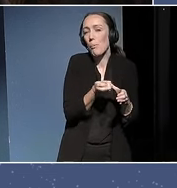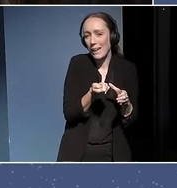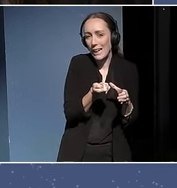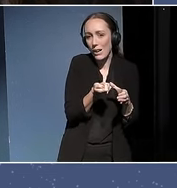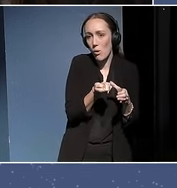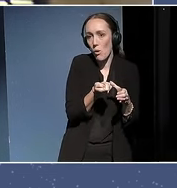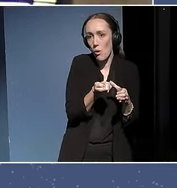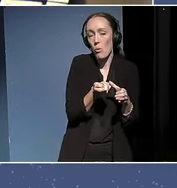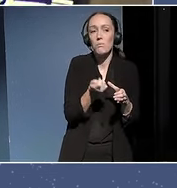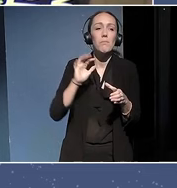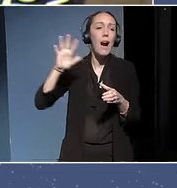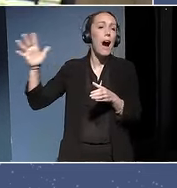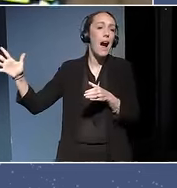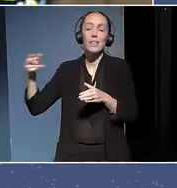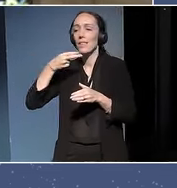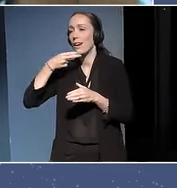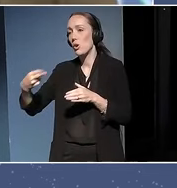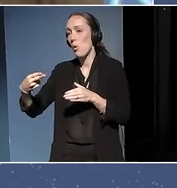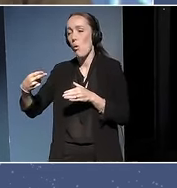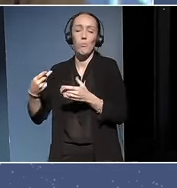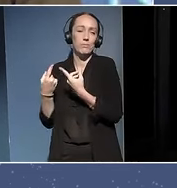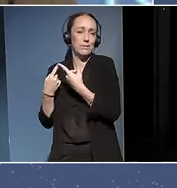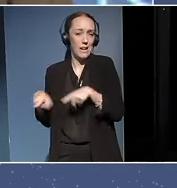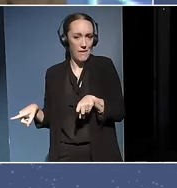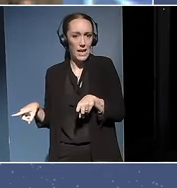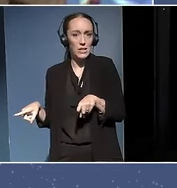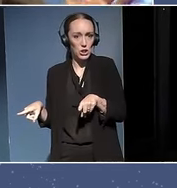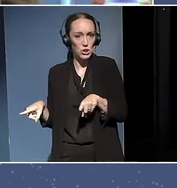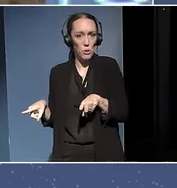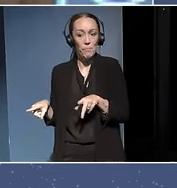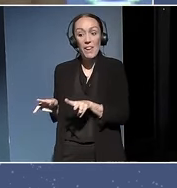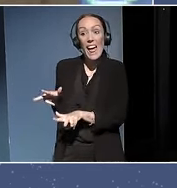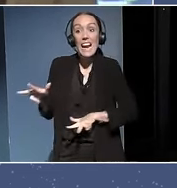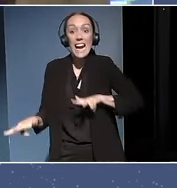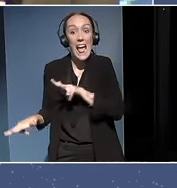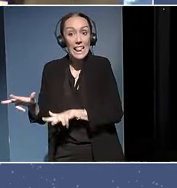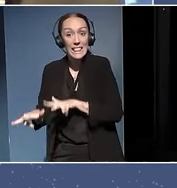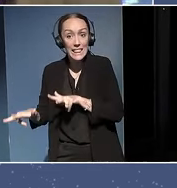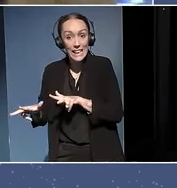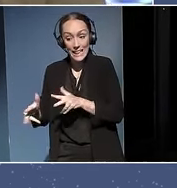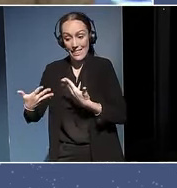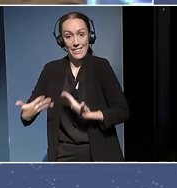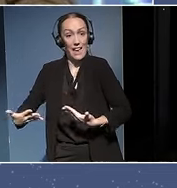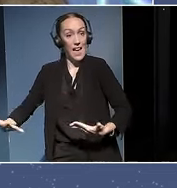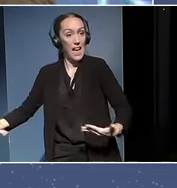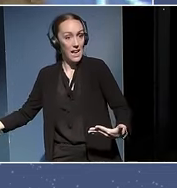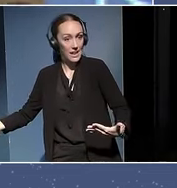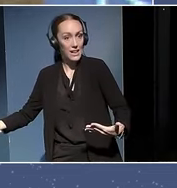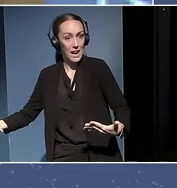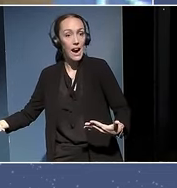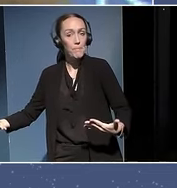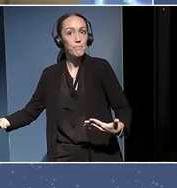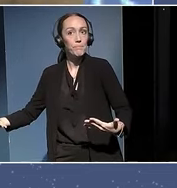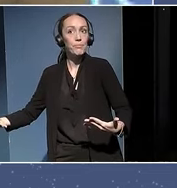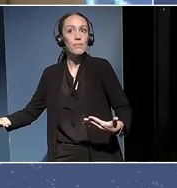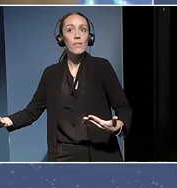mesozoica eh quali sono questi rettili Beh sono solo i rettili terrestri che hanno però una caratteristica